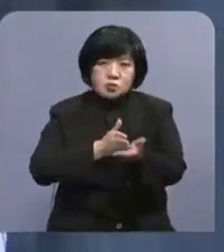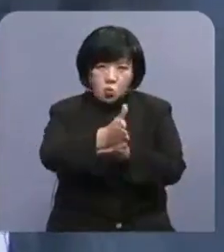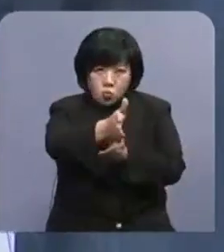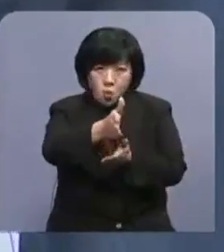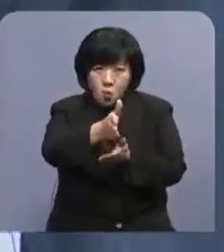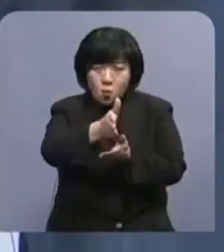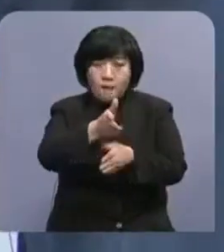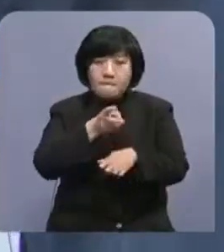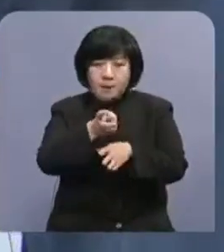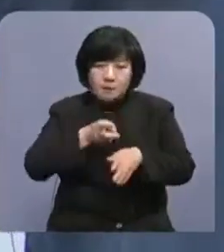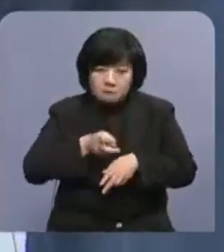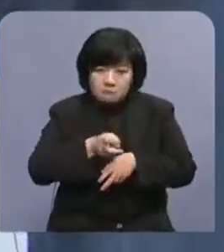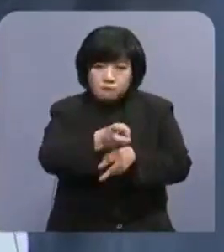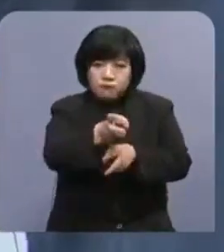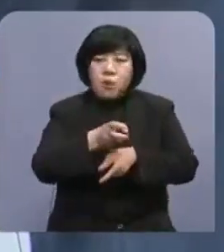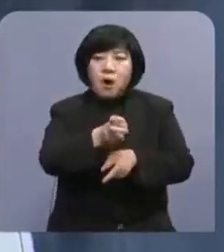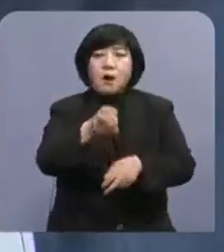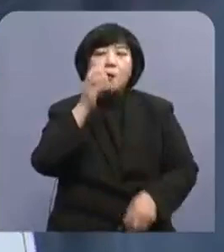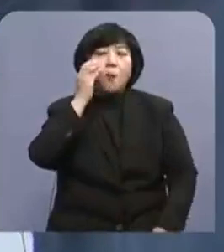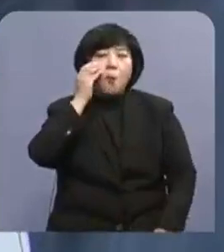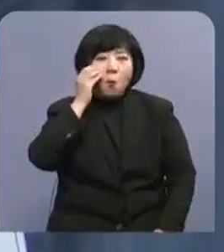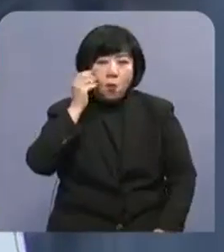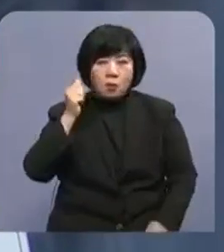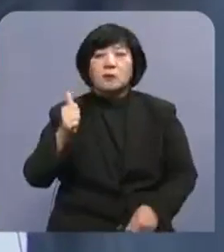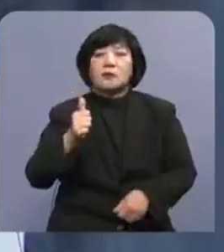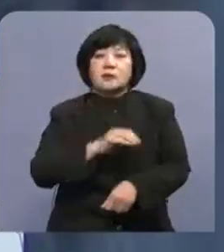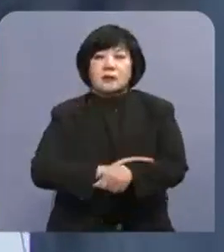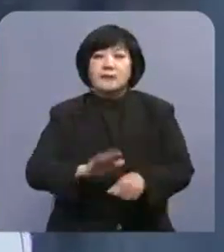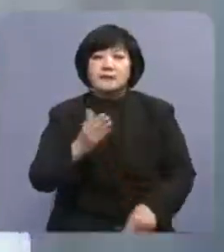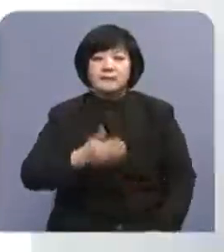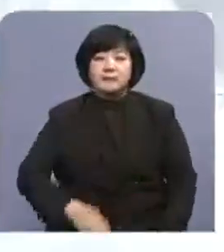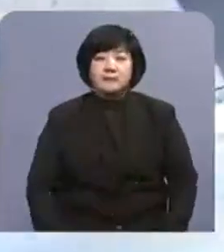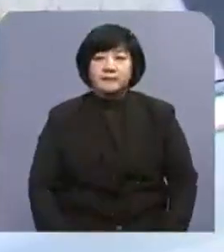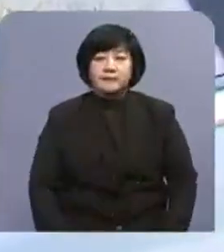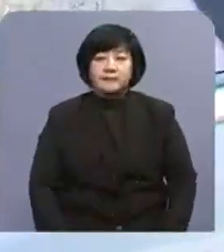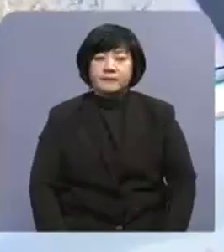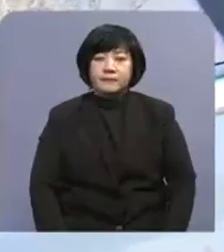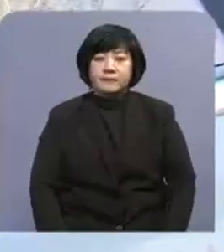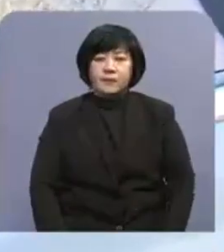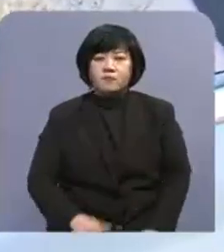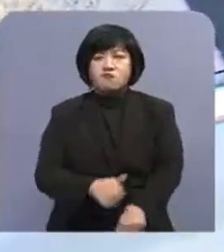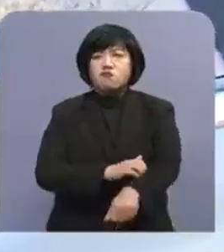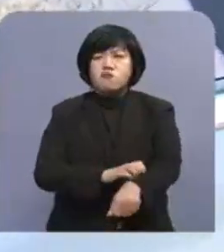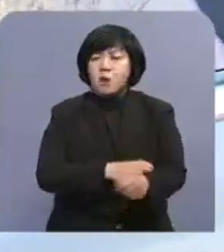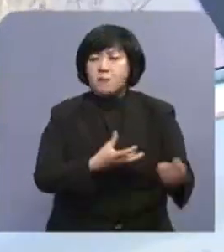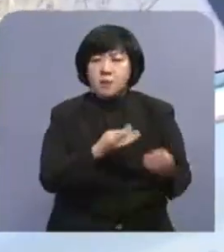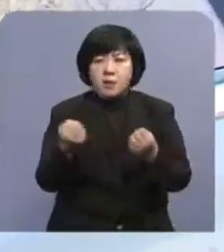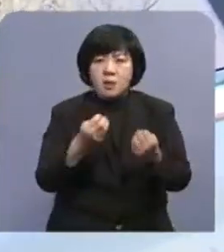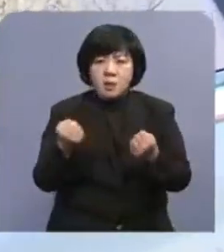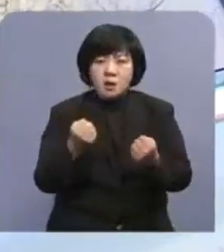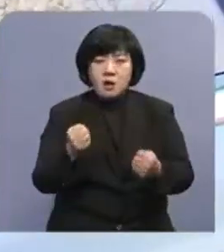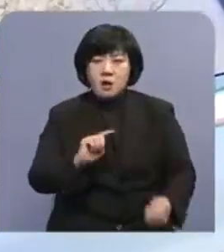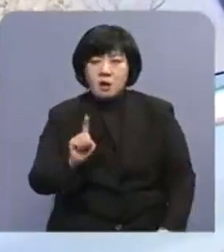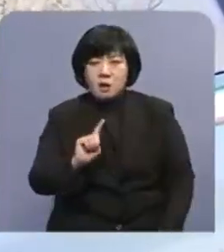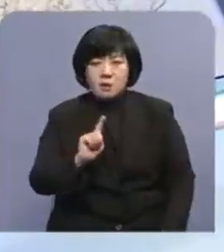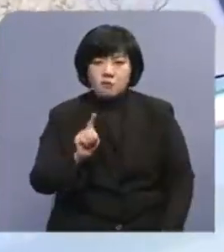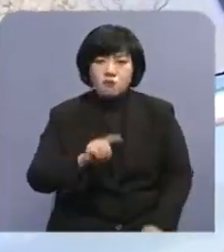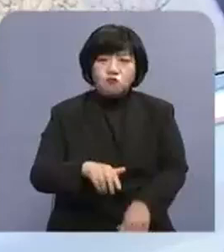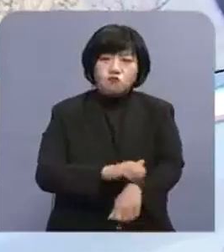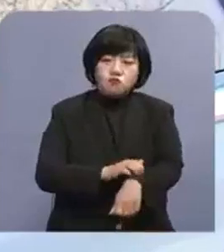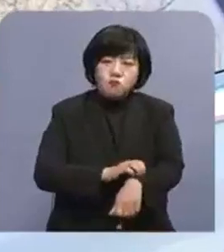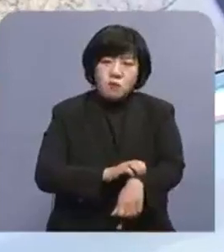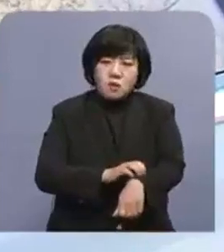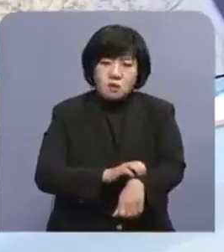보면은 오히려 굉장히 원활하게 소통이 잘 되는 것 같아요. 그런데 불편한 것도 많아요. 사실상